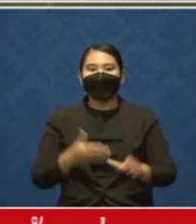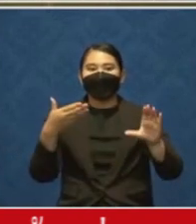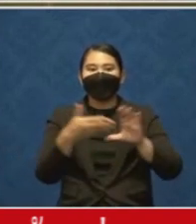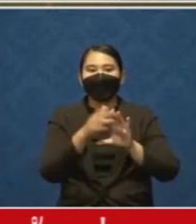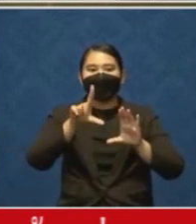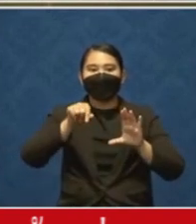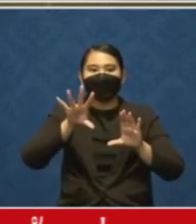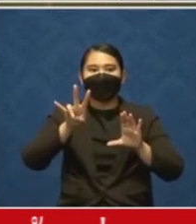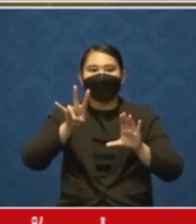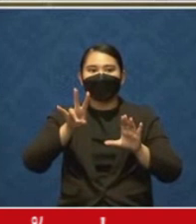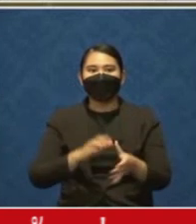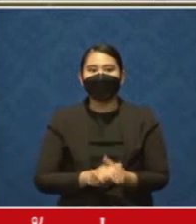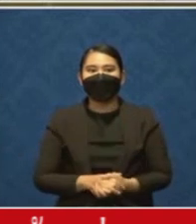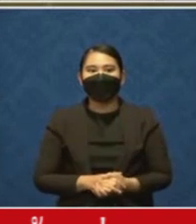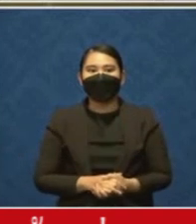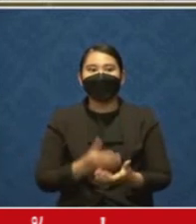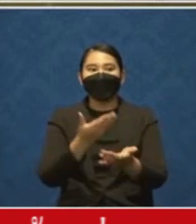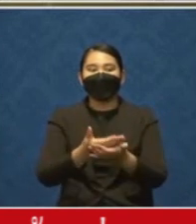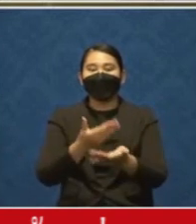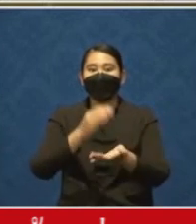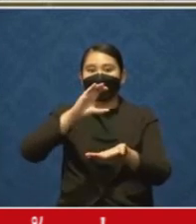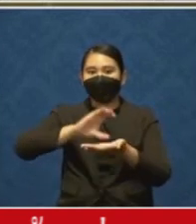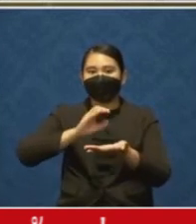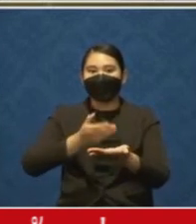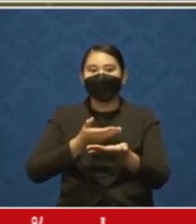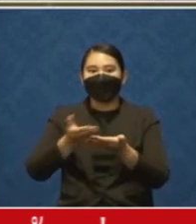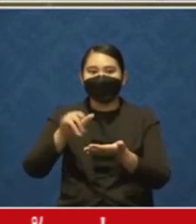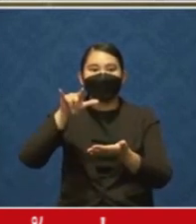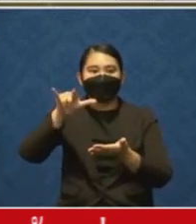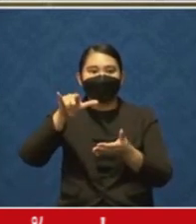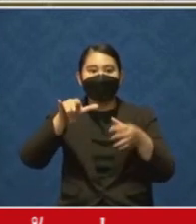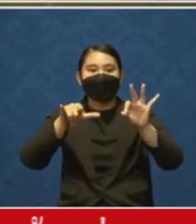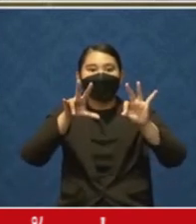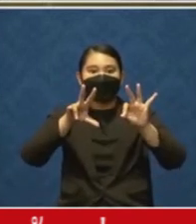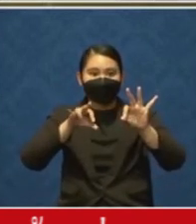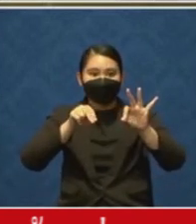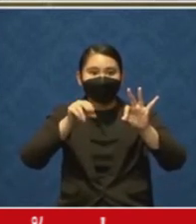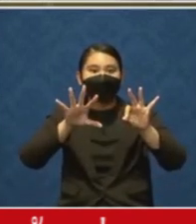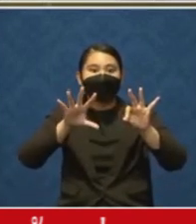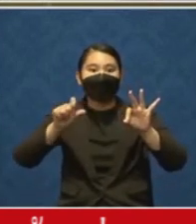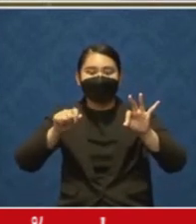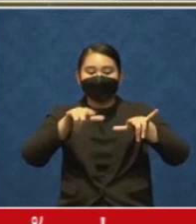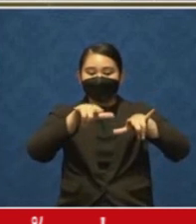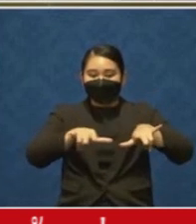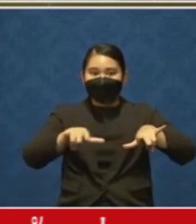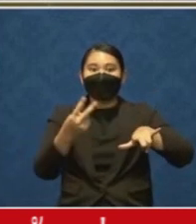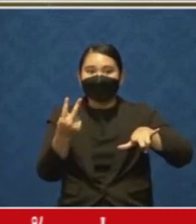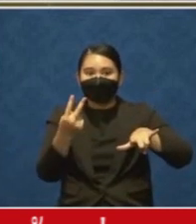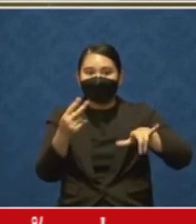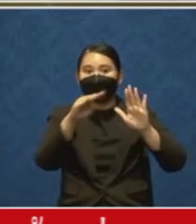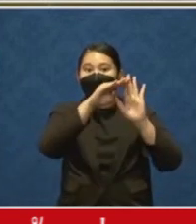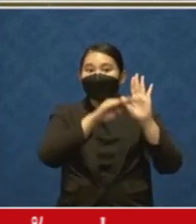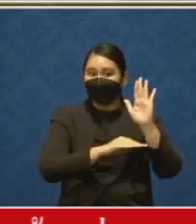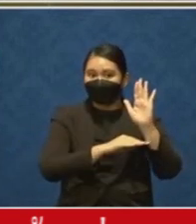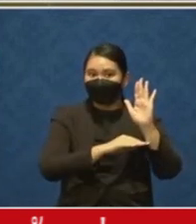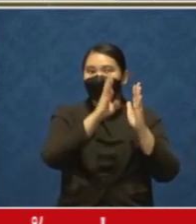หน้า27ครับงบประมาณในการจัดซื้อ F-35A เนี่ยจำนวน2เครื่องได้